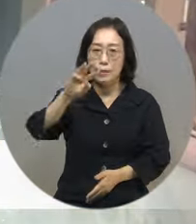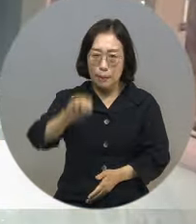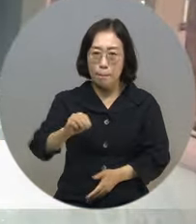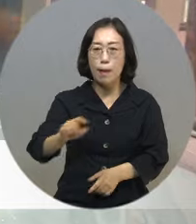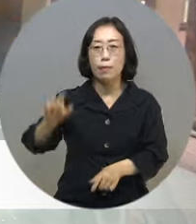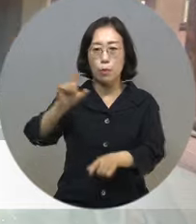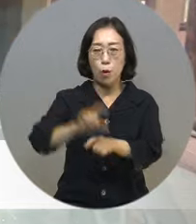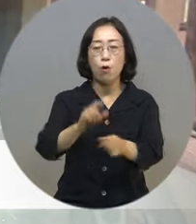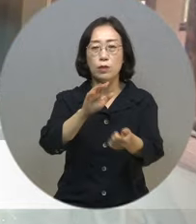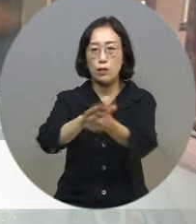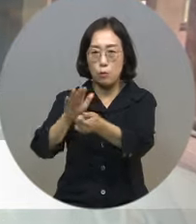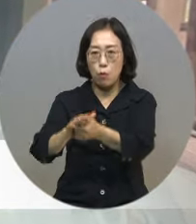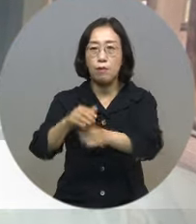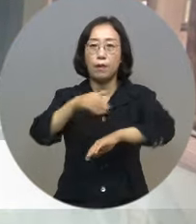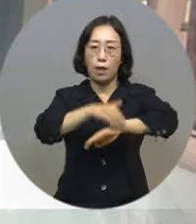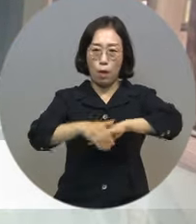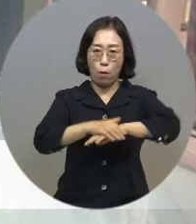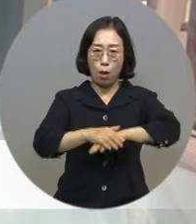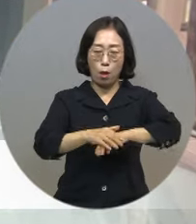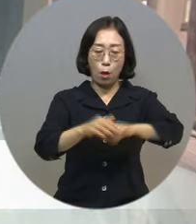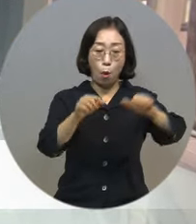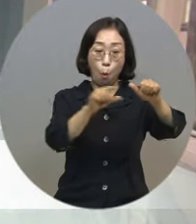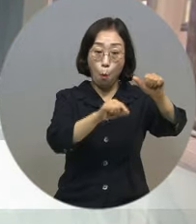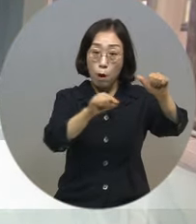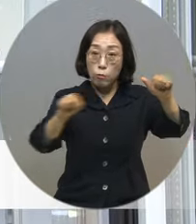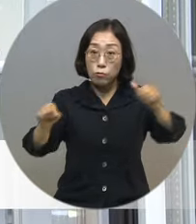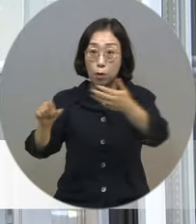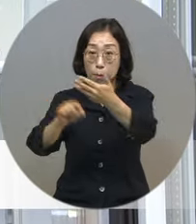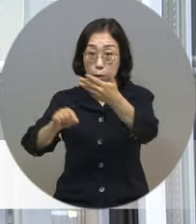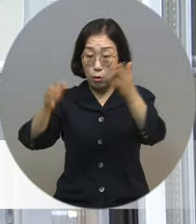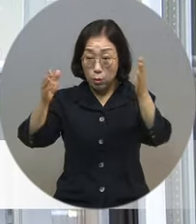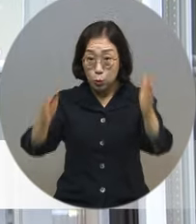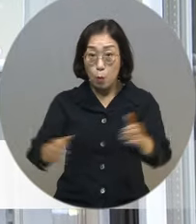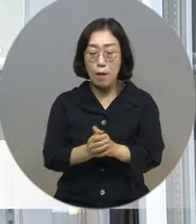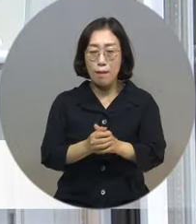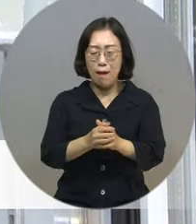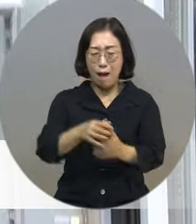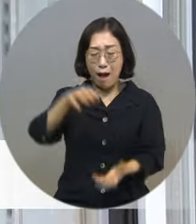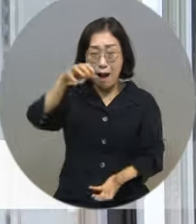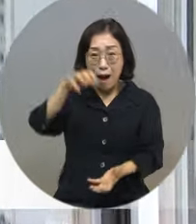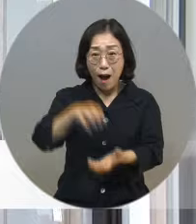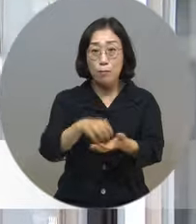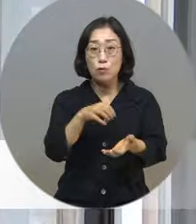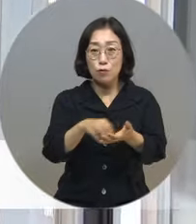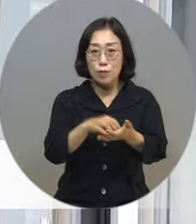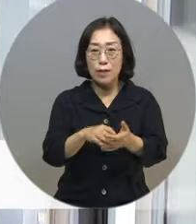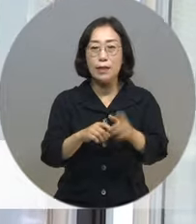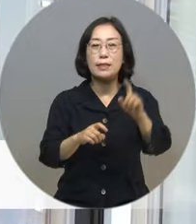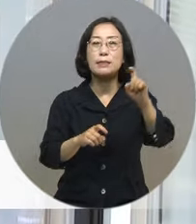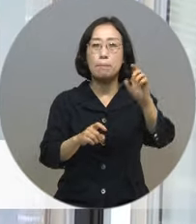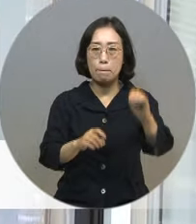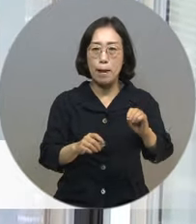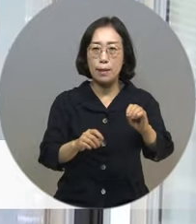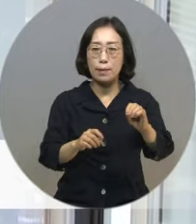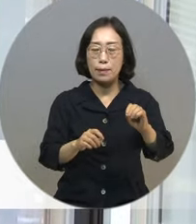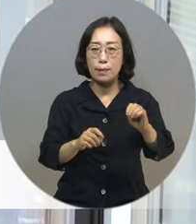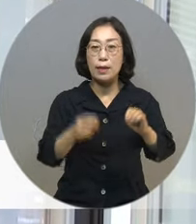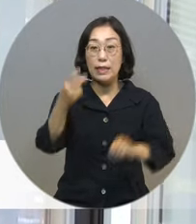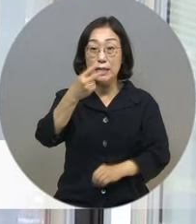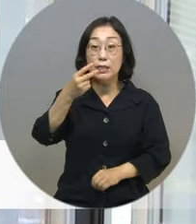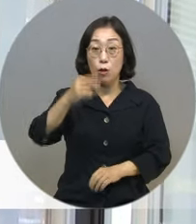했습니다 이렇게 5월부터 8월까지 지원하는 아리수는 총 10 2,500 으로 오는 9월